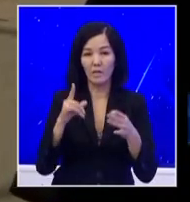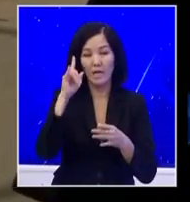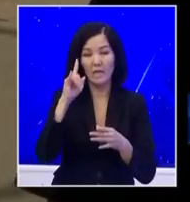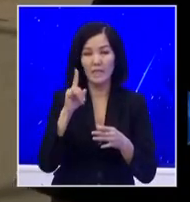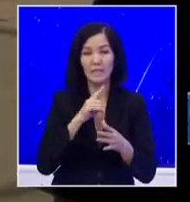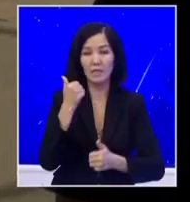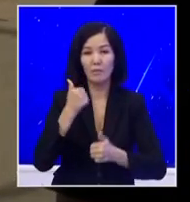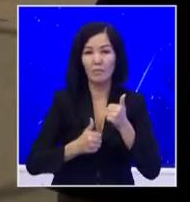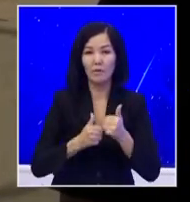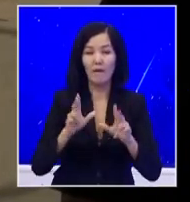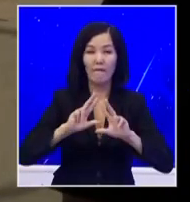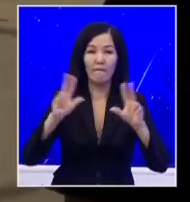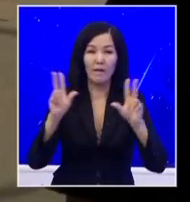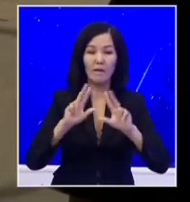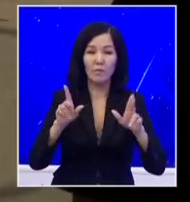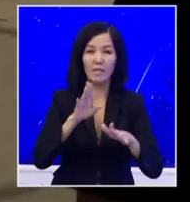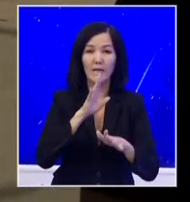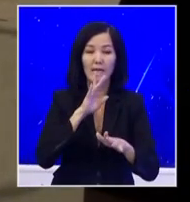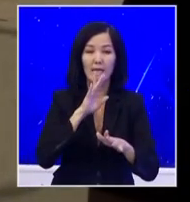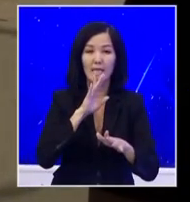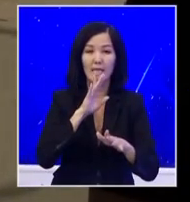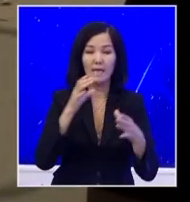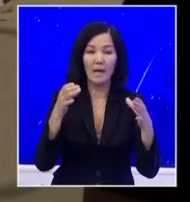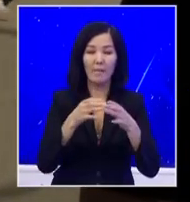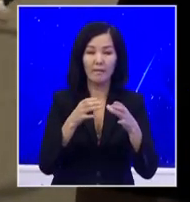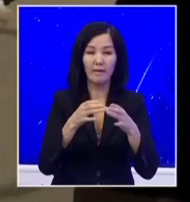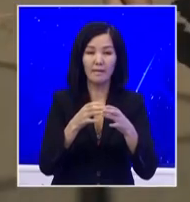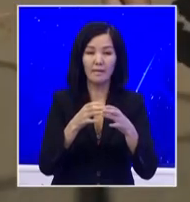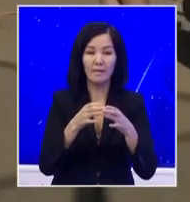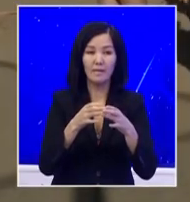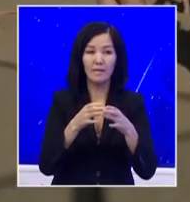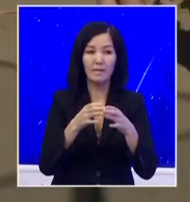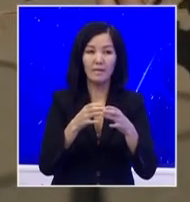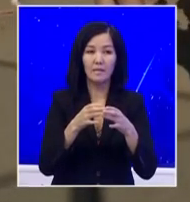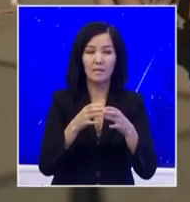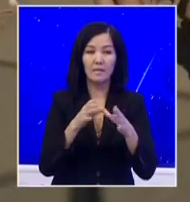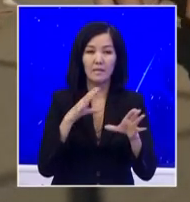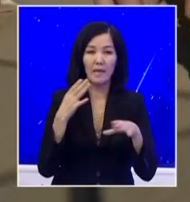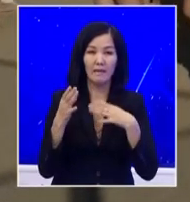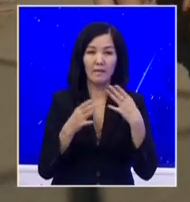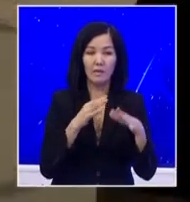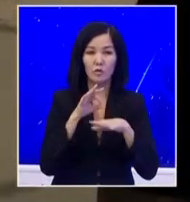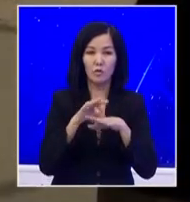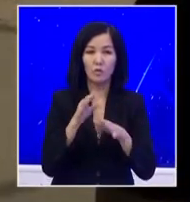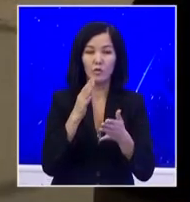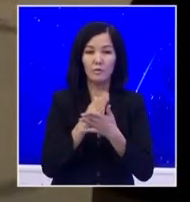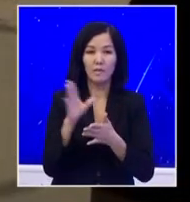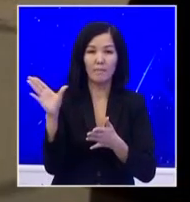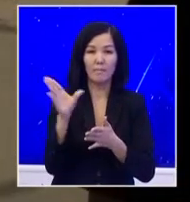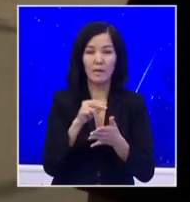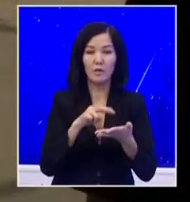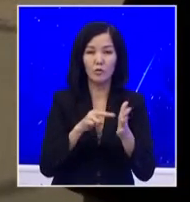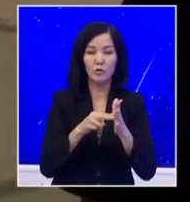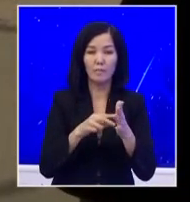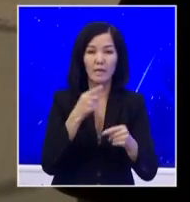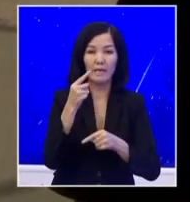кубогына. Волейболдан әйелдер арасындағы командалар соған жиындықтар болып жатыр. Бүкіл план келесі